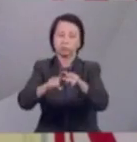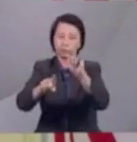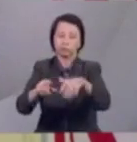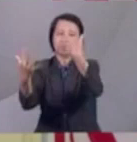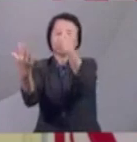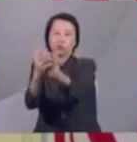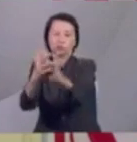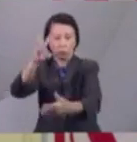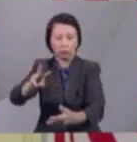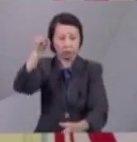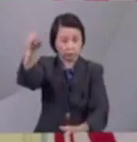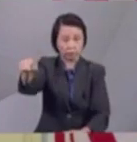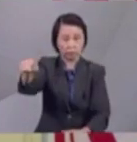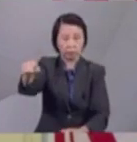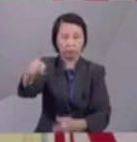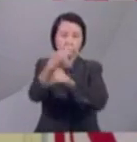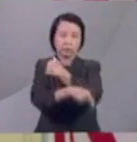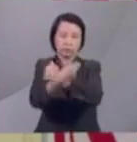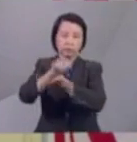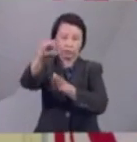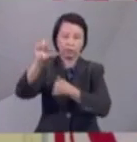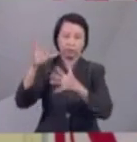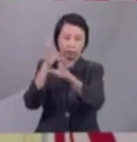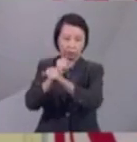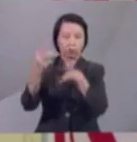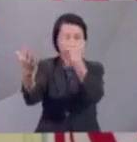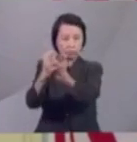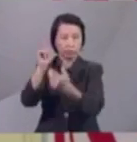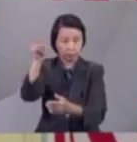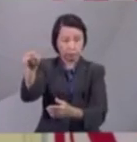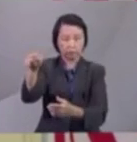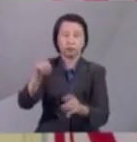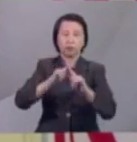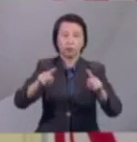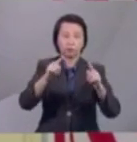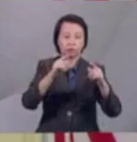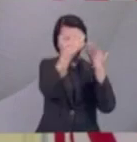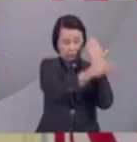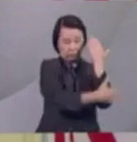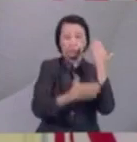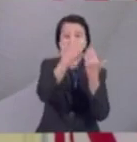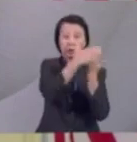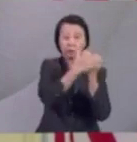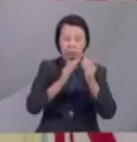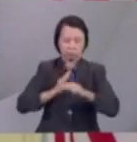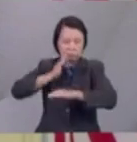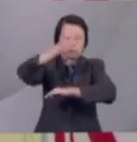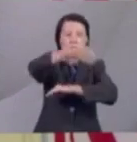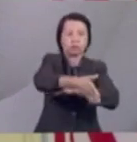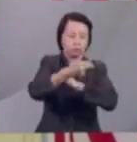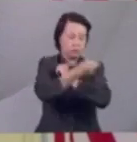dikuarantin wajib oleh negeri Sabah dan Sarawak. Tetapi di Semenanjung, rentas negeri,